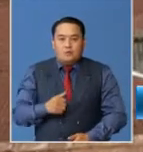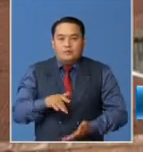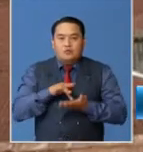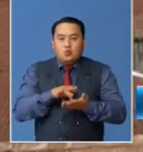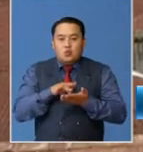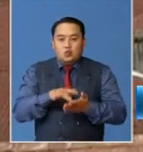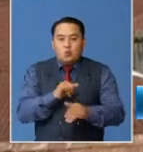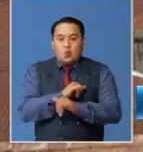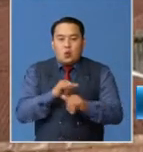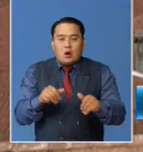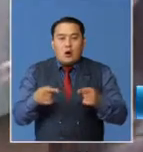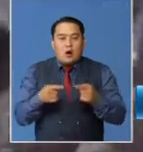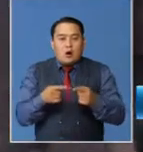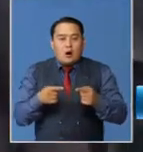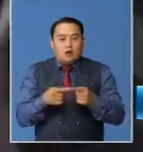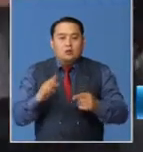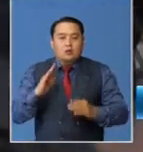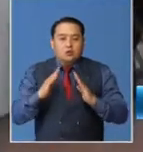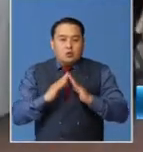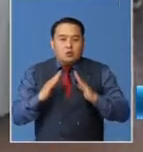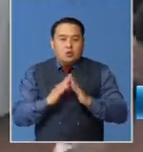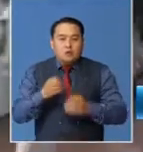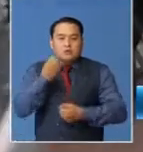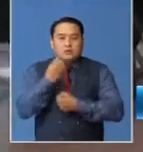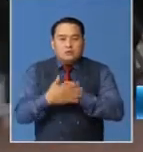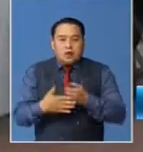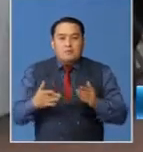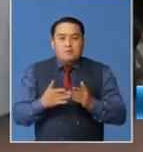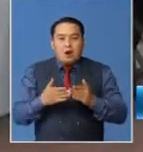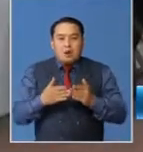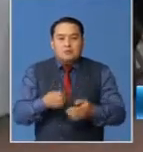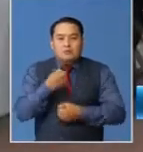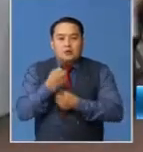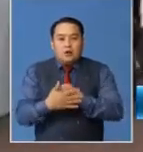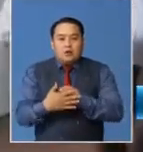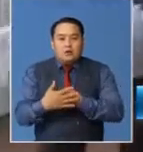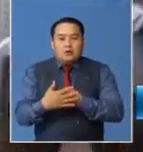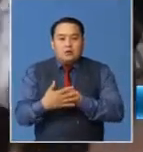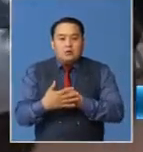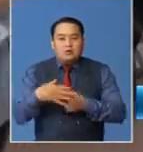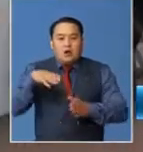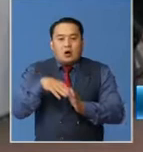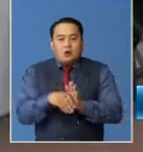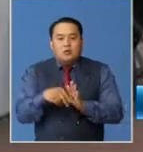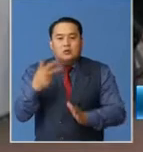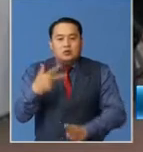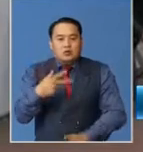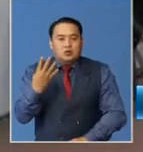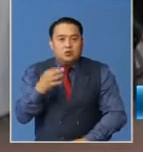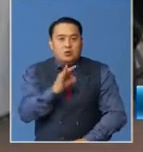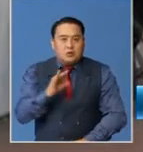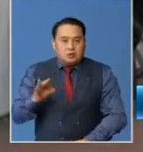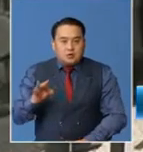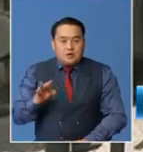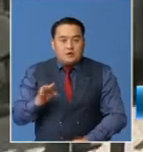туристов. Доля арендуемого ими жилья в историческом центре португальской столицы превысила треть, составляет примерно